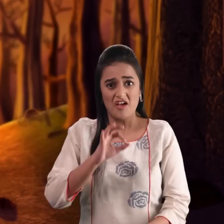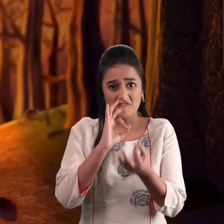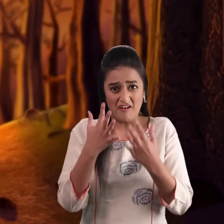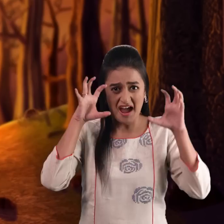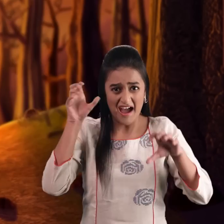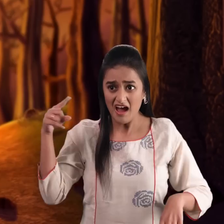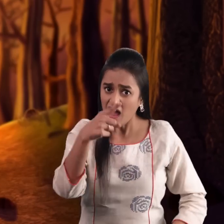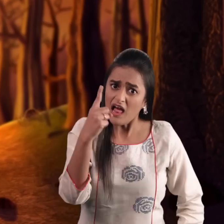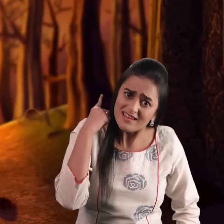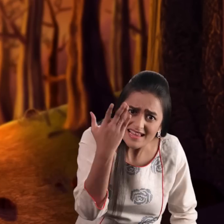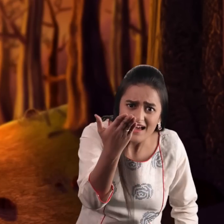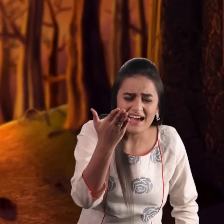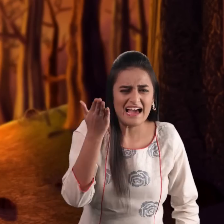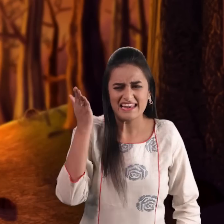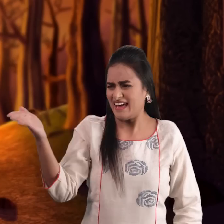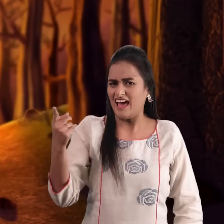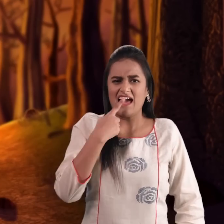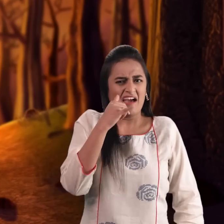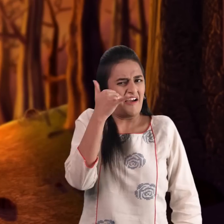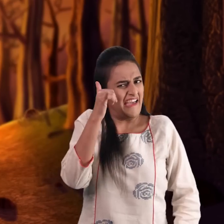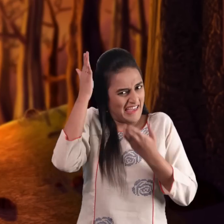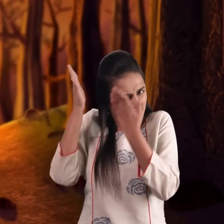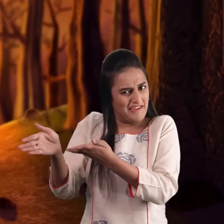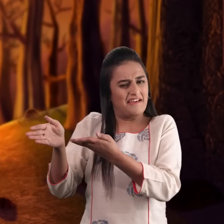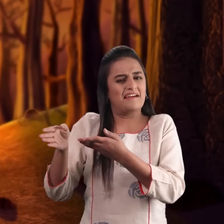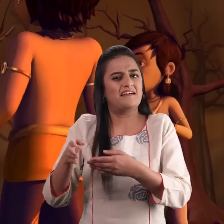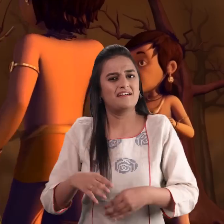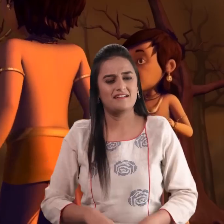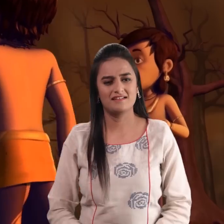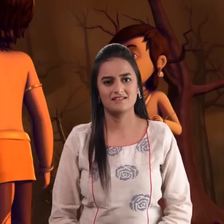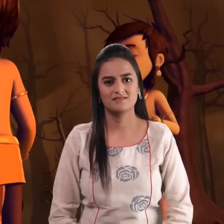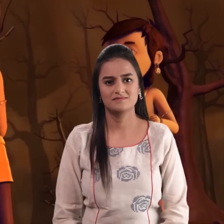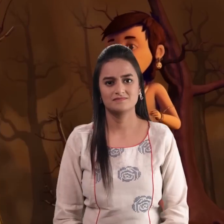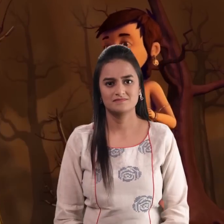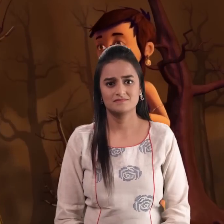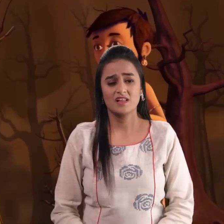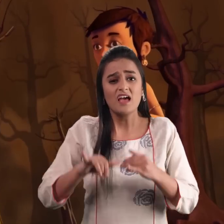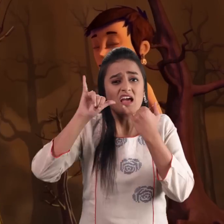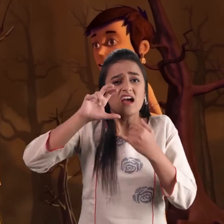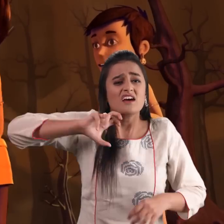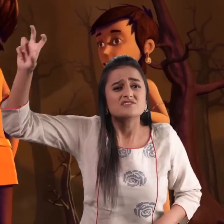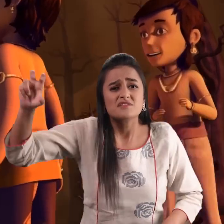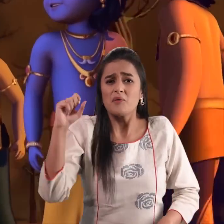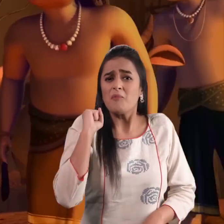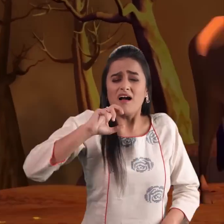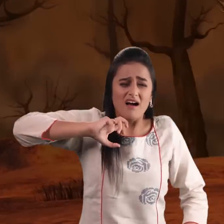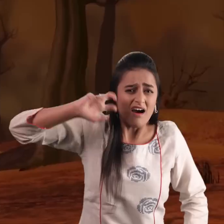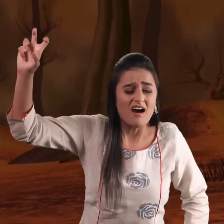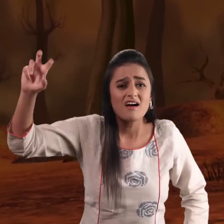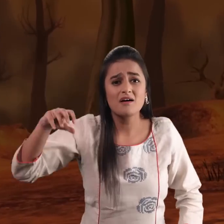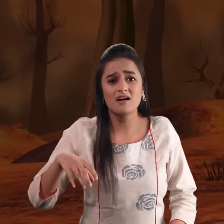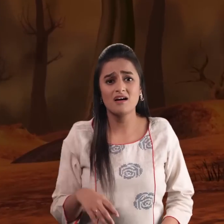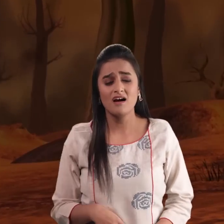तुम लोग उस अंगीठी की बातों में आ गए। अरे वो तो खूब धुआंधार झूठ बोल रहा था। कृष्णा, बलराम,